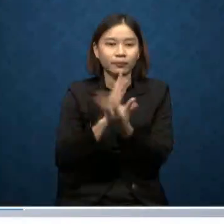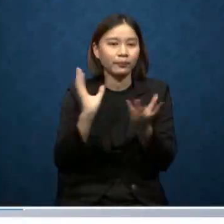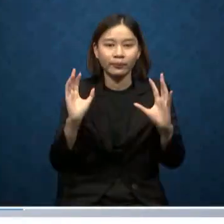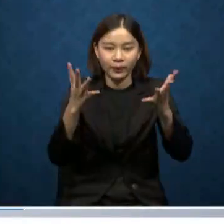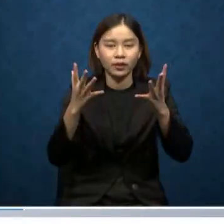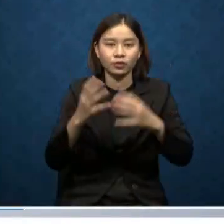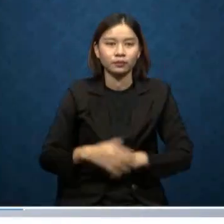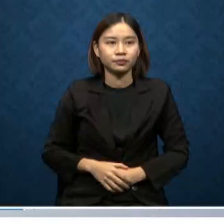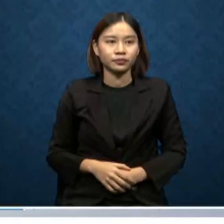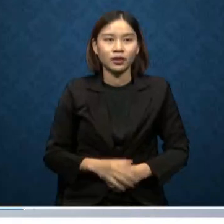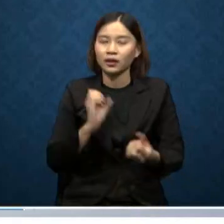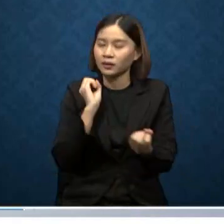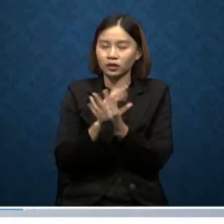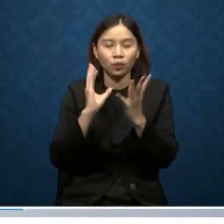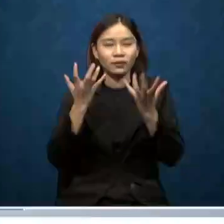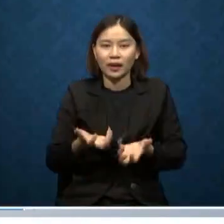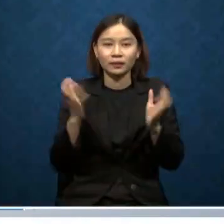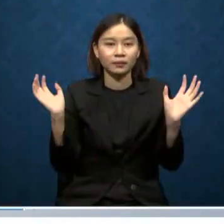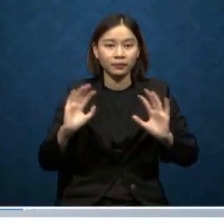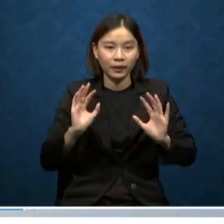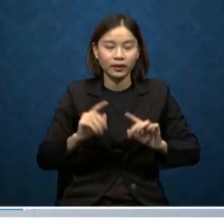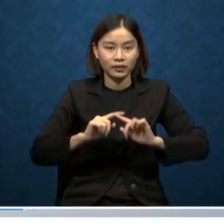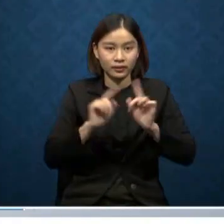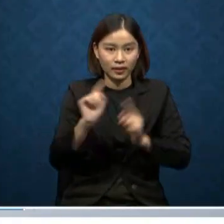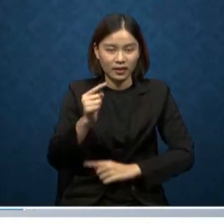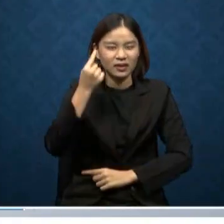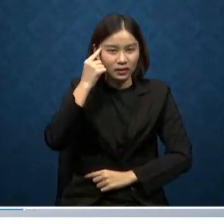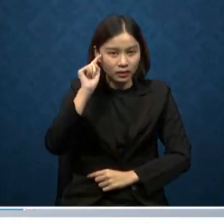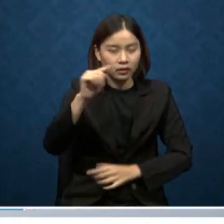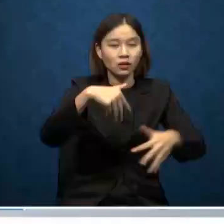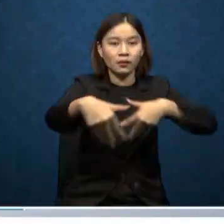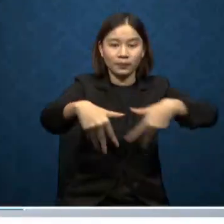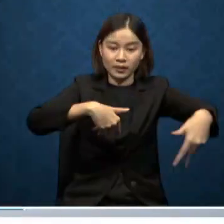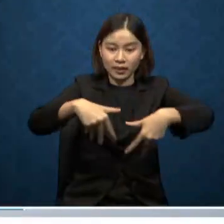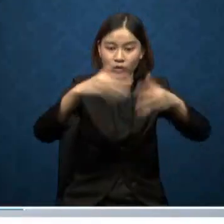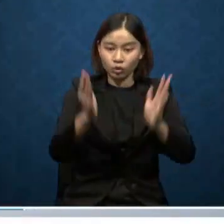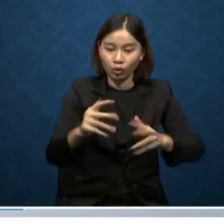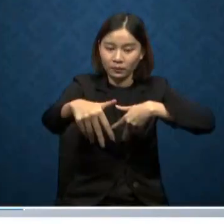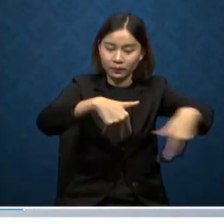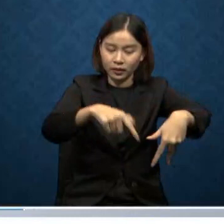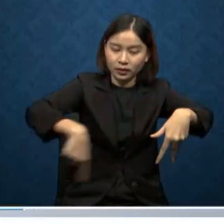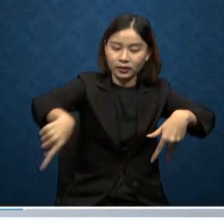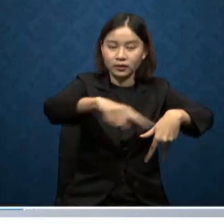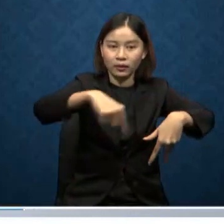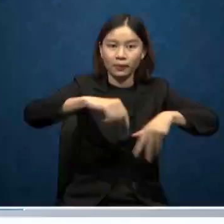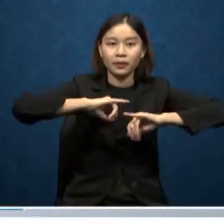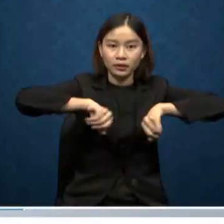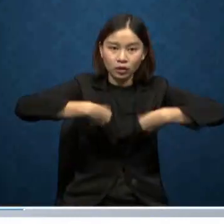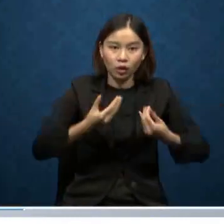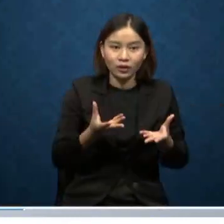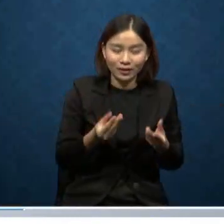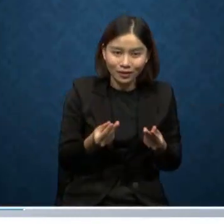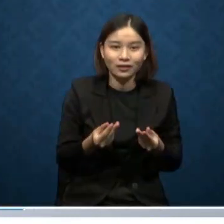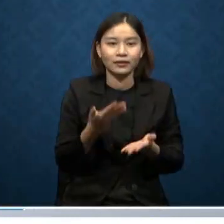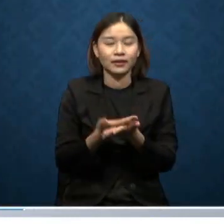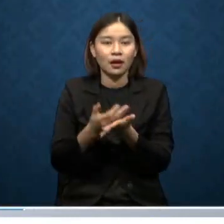ยัมีนายสำคญ ไม่กทบหนกเกินไปแต่ในขณะเดยวกัน ก็ตองคำหนึงถึพี่น้องประชาชนผู้ซึ่งถือครองที่ดน และมีภาร